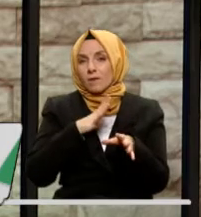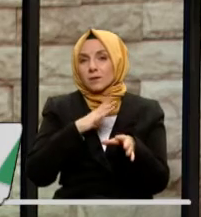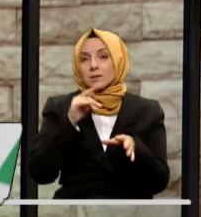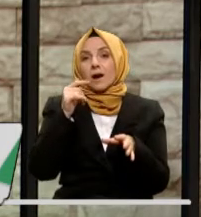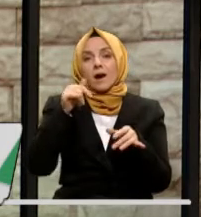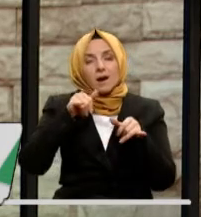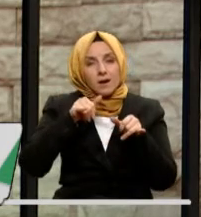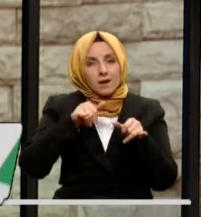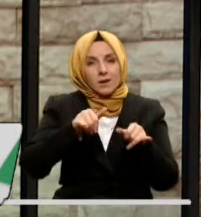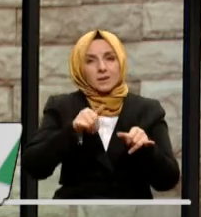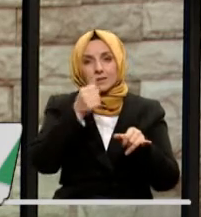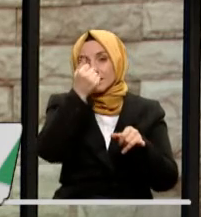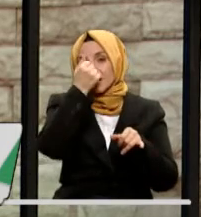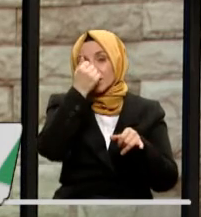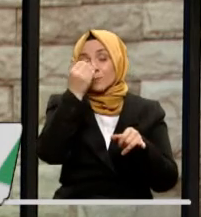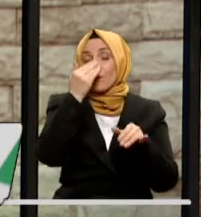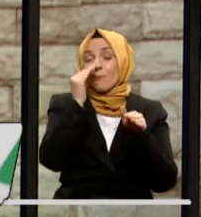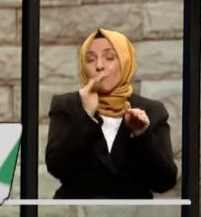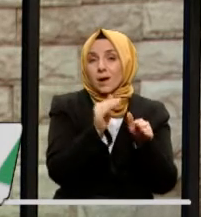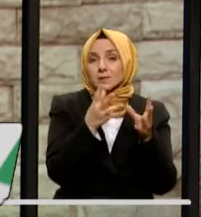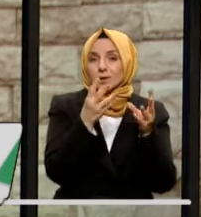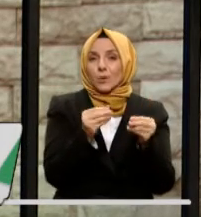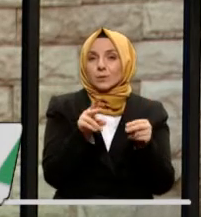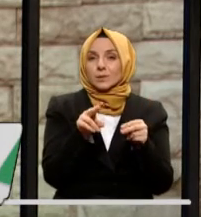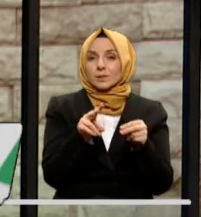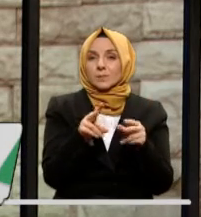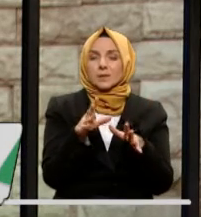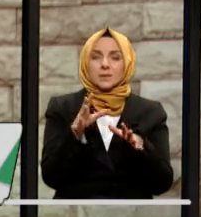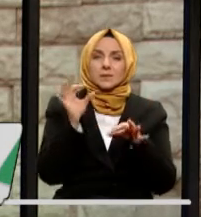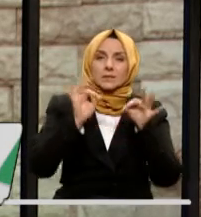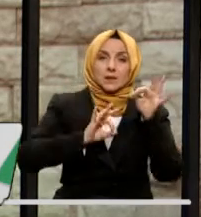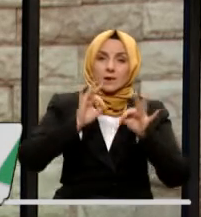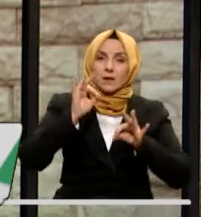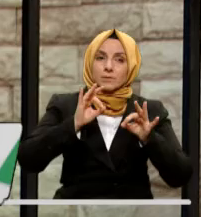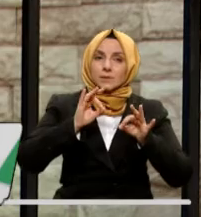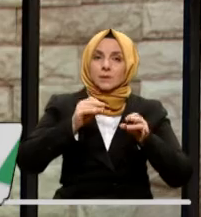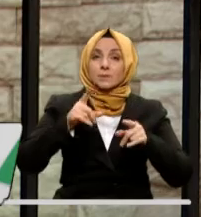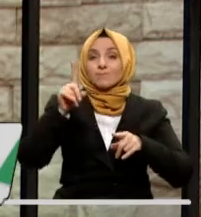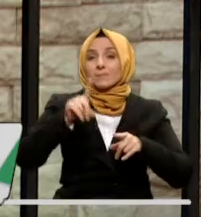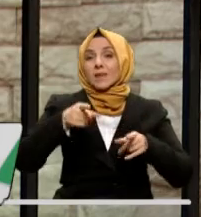bağışında olduğu gibi bazen tek tedavi seçenekleri Kök hücre nakli oluyor